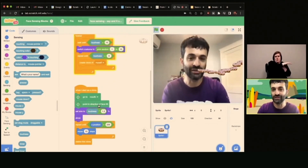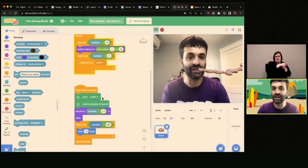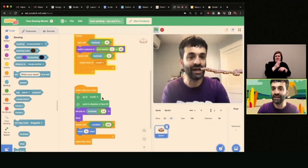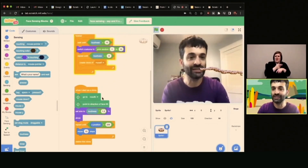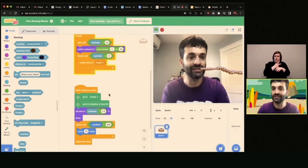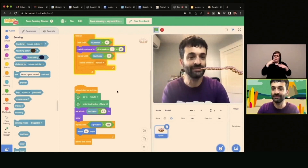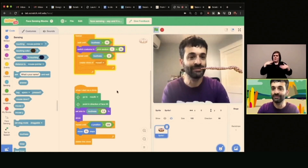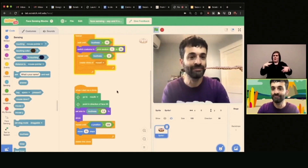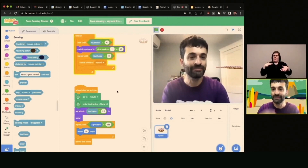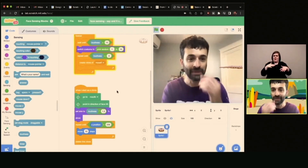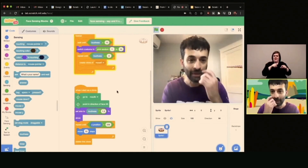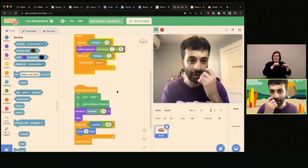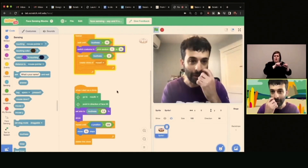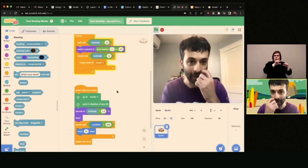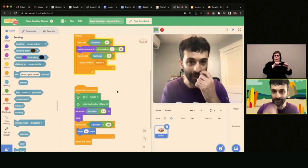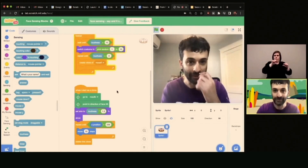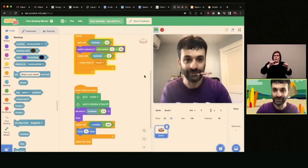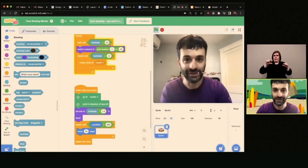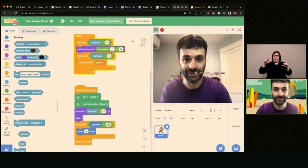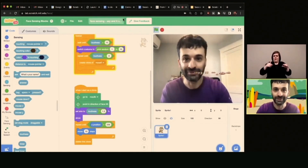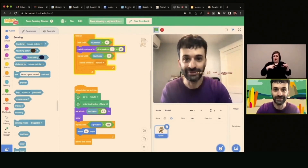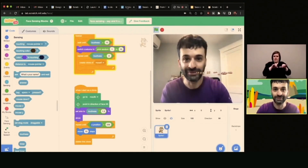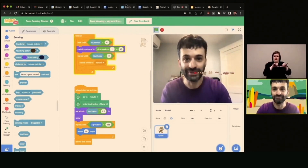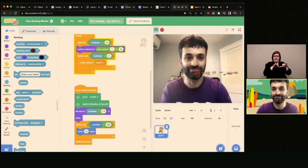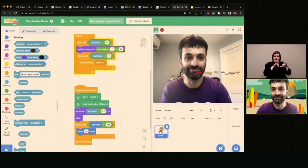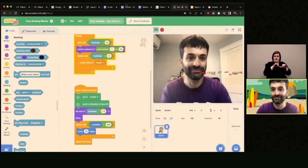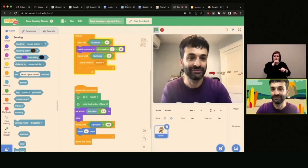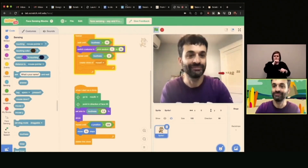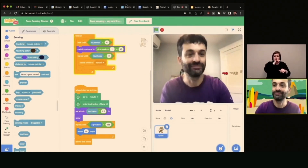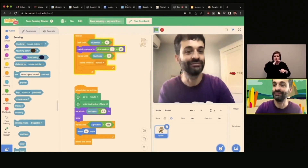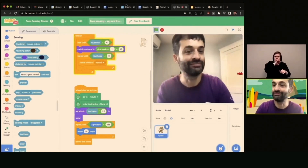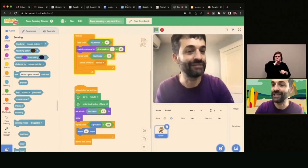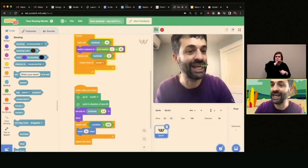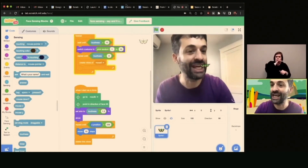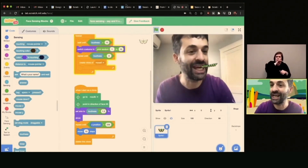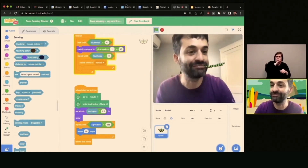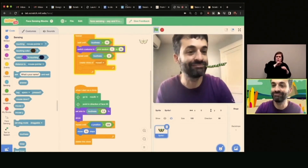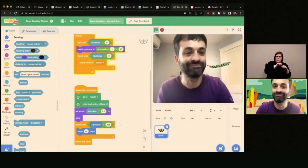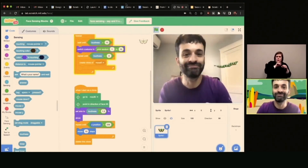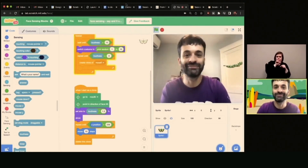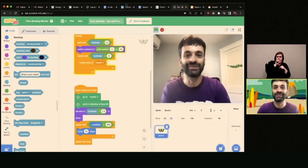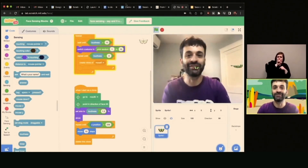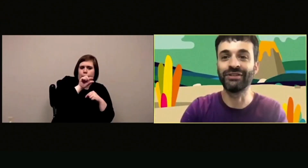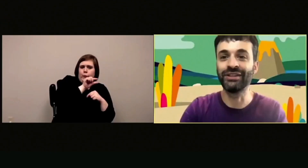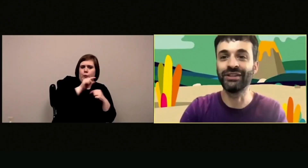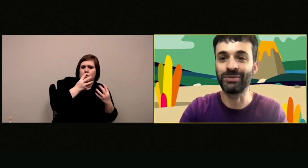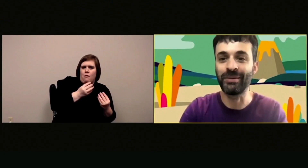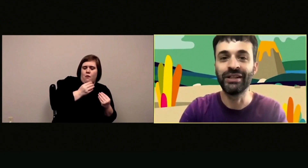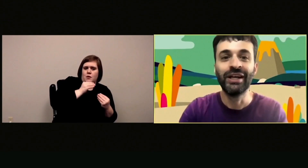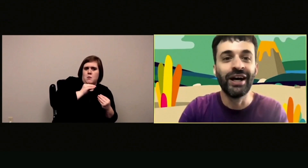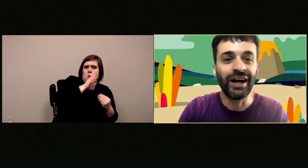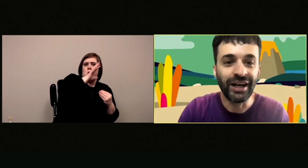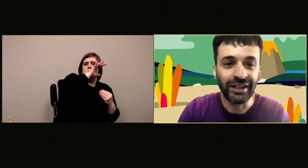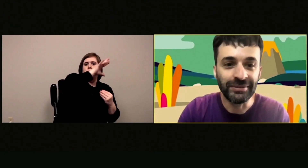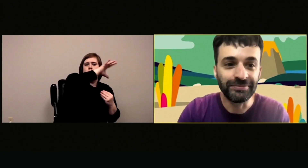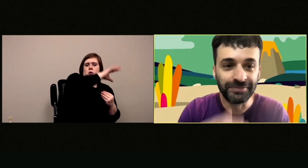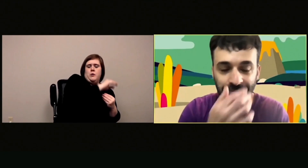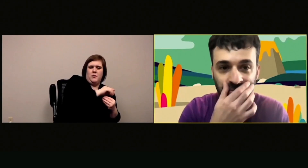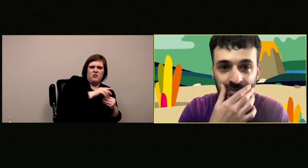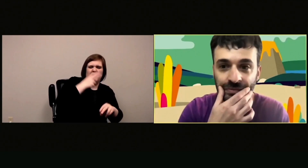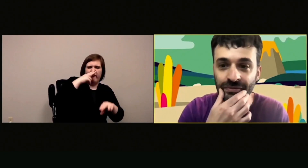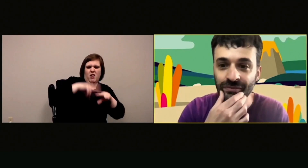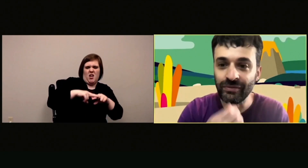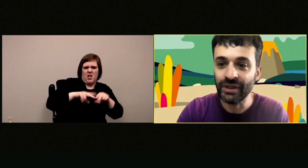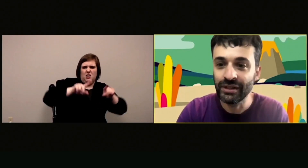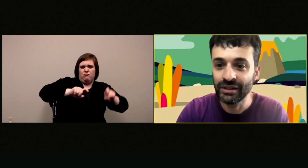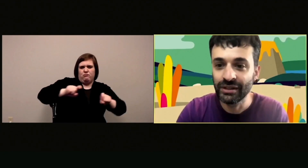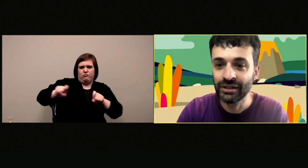e va dalla bocca ed esca da lì dalla bocca e utilizza questo queste cose dure